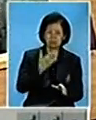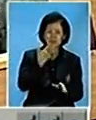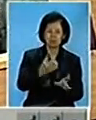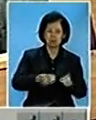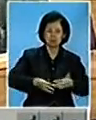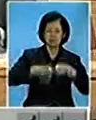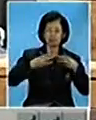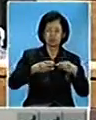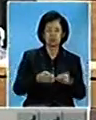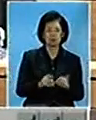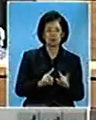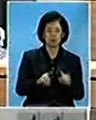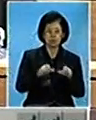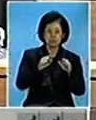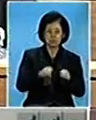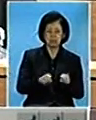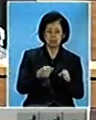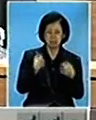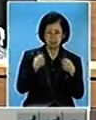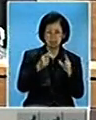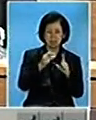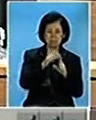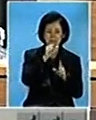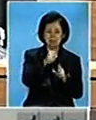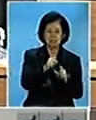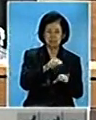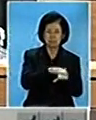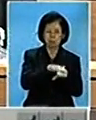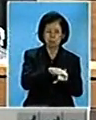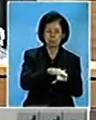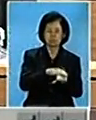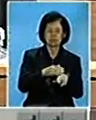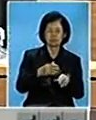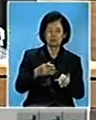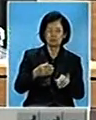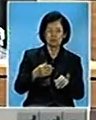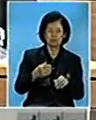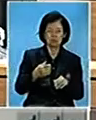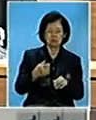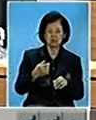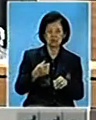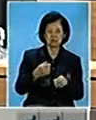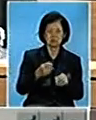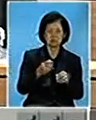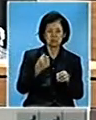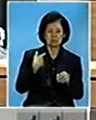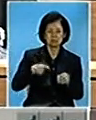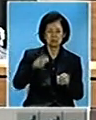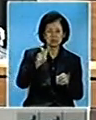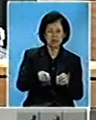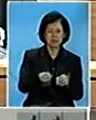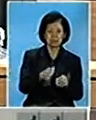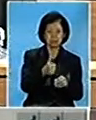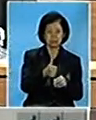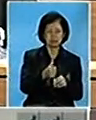จะออกคำสั่งปลดศาลรัฐธรรมนูญในพระโปรมาภิไธยทันทีอะไรตาม